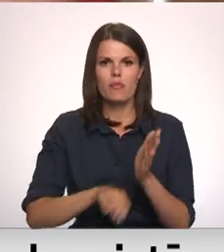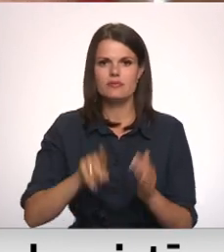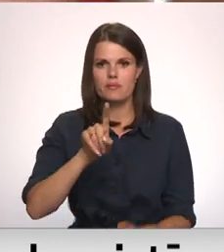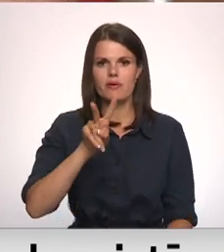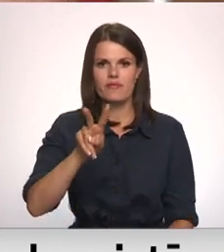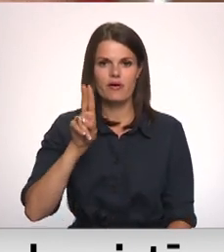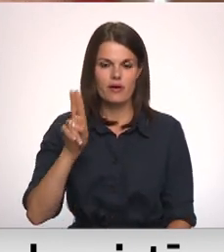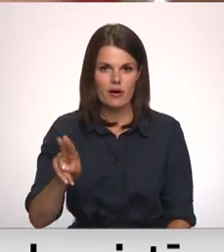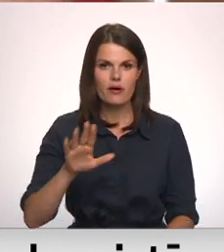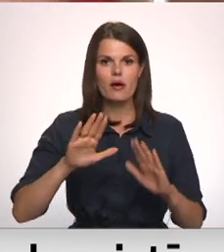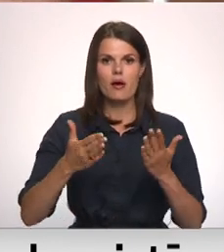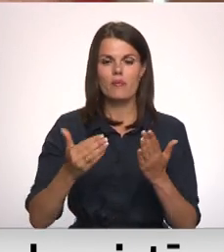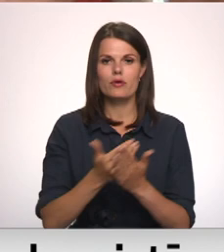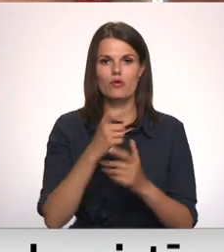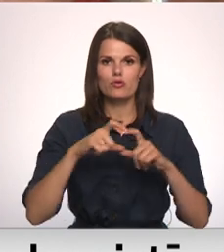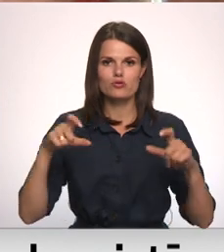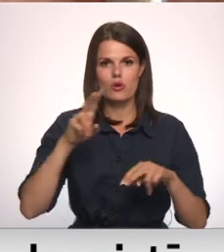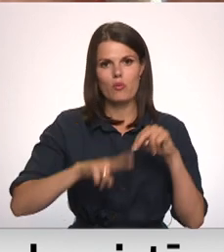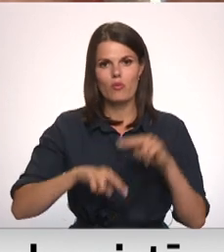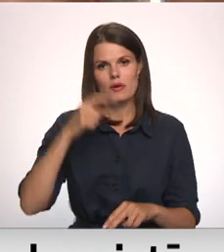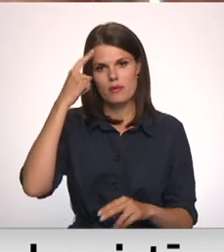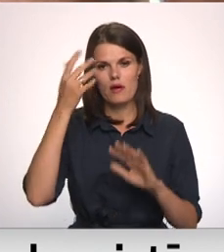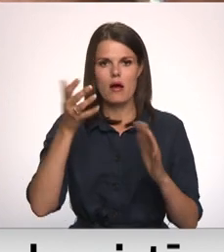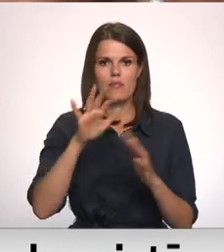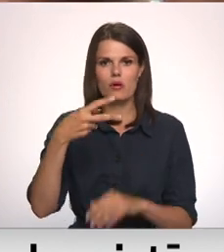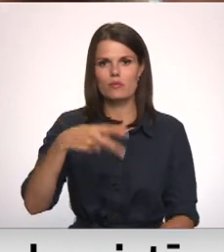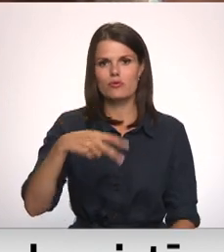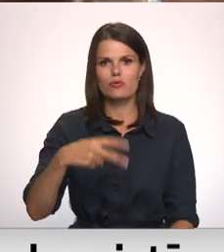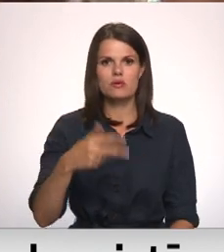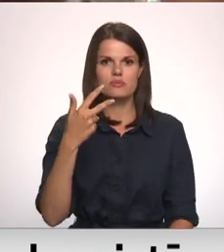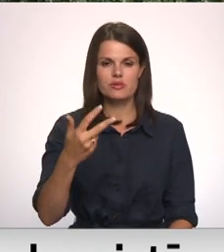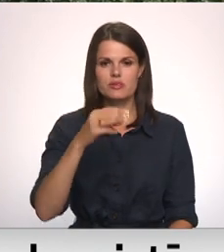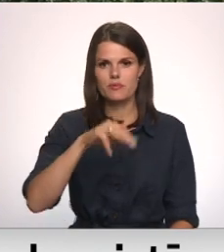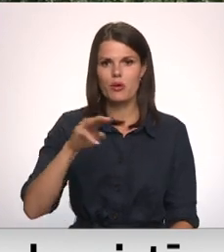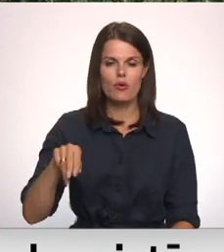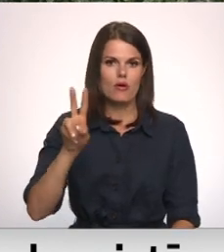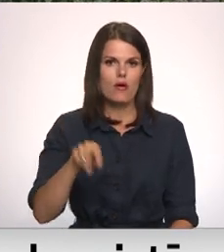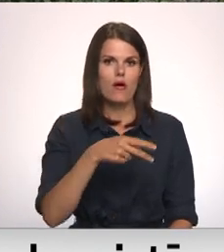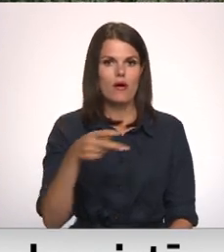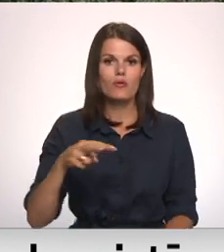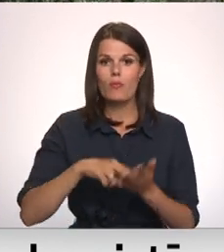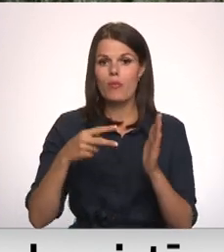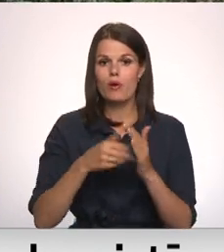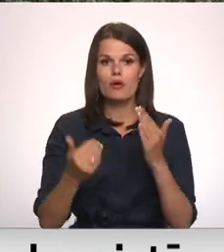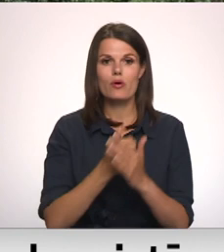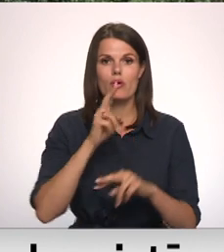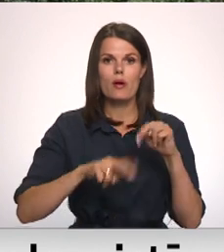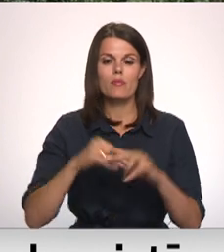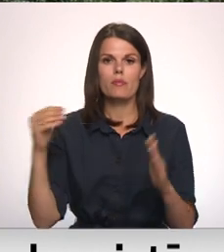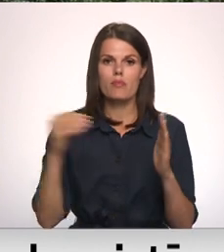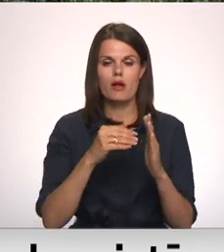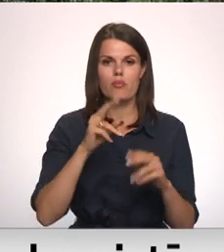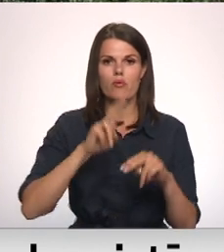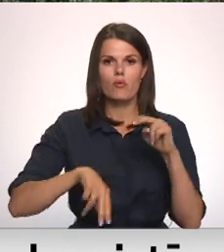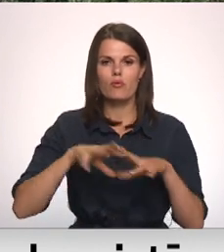nodokļa. Savukārt jaunas skolas būvniecība varētu izmaksāt ap 23 miljoniem eiro. Plānots, ka jaunā piebūve tiks uzbūvēta